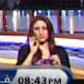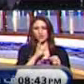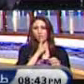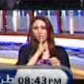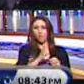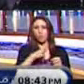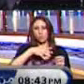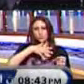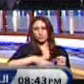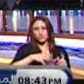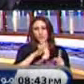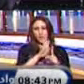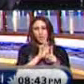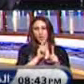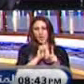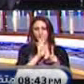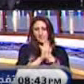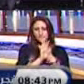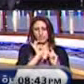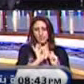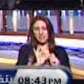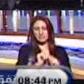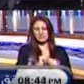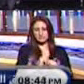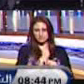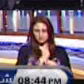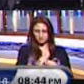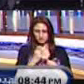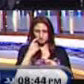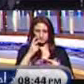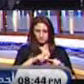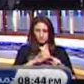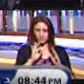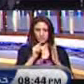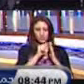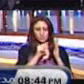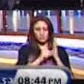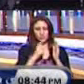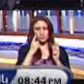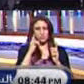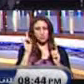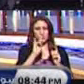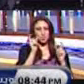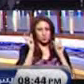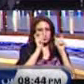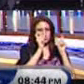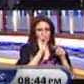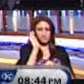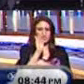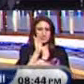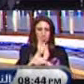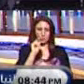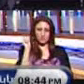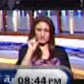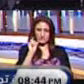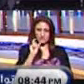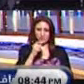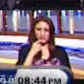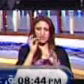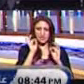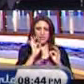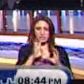الأئمة ومطالبهم بتفعيل المادة الرابعة من الدستور الخاصة بإشراف الأزهر على الدعوة الإسلامية وأمورها، وطالبوا